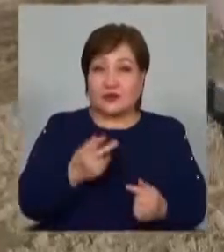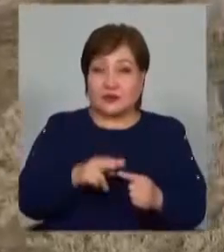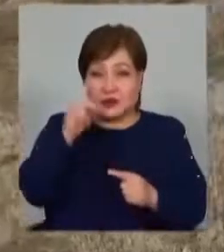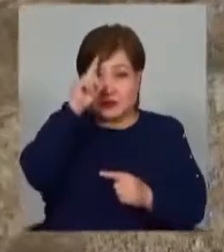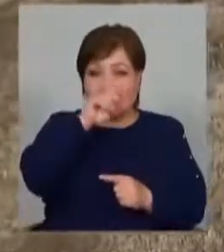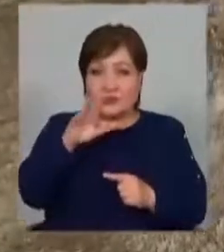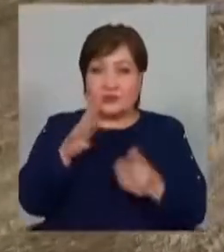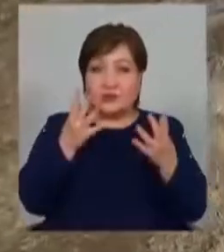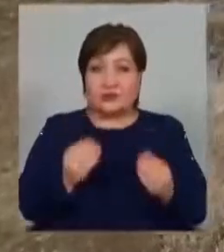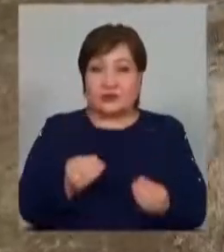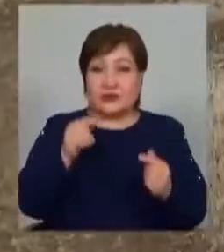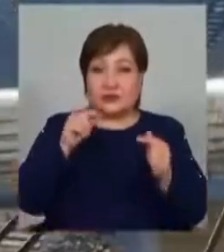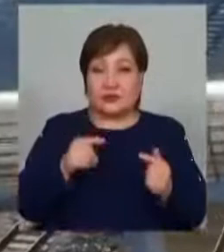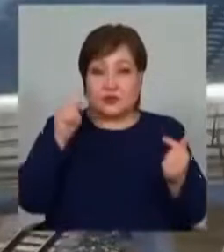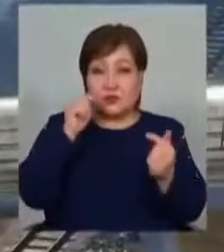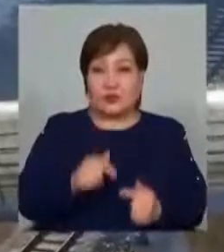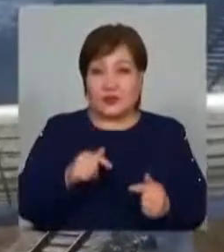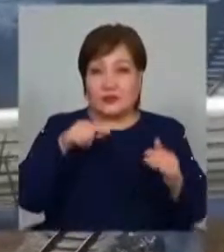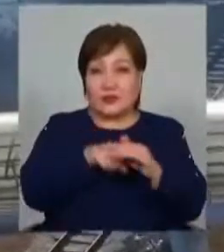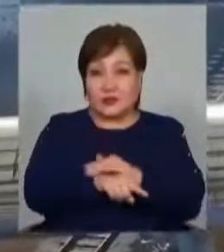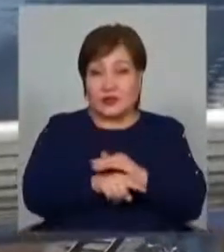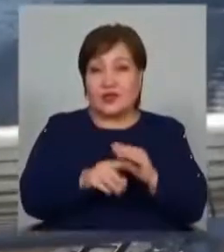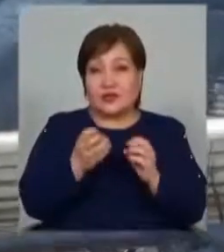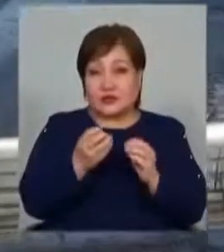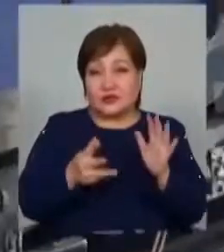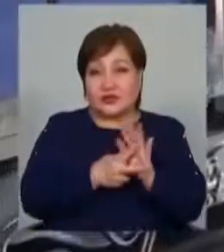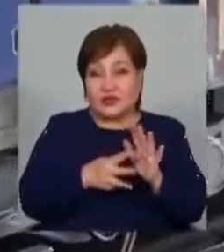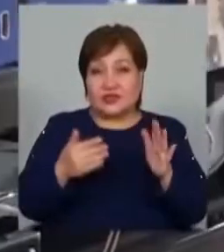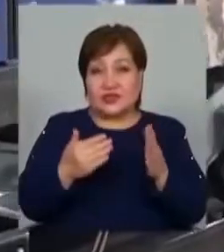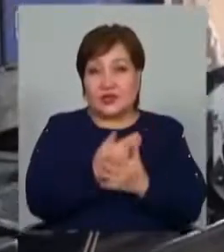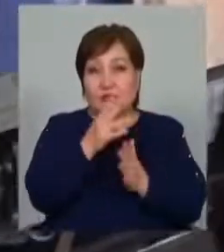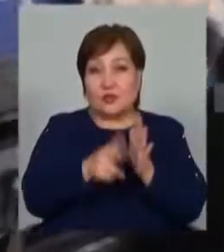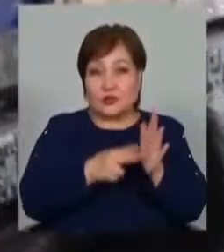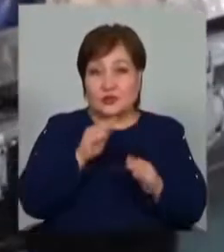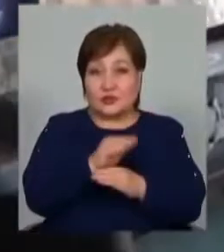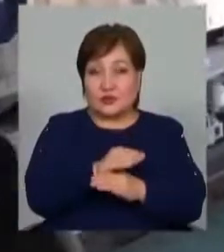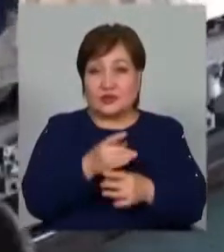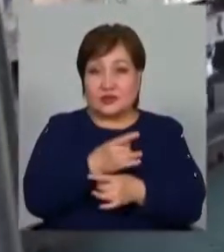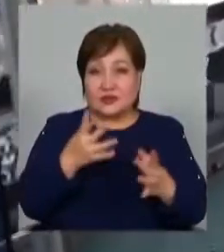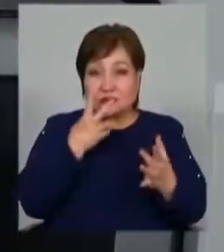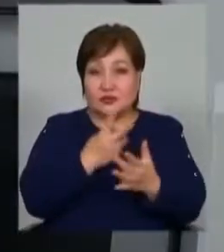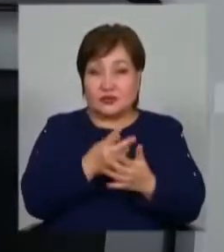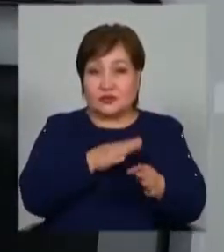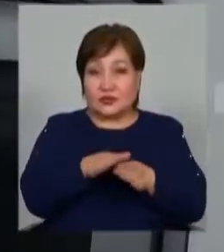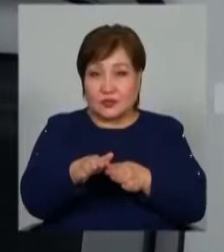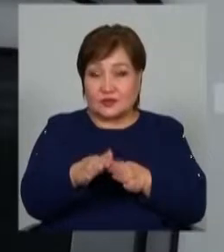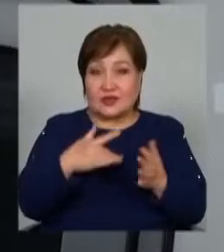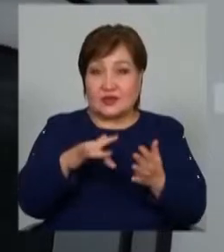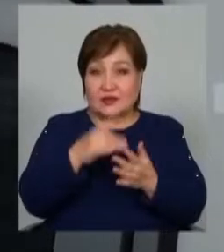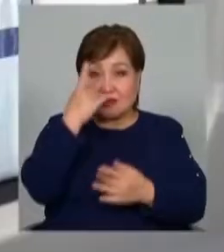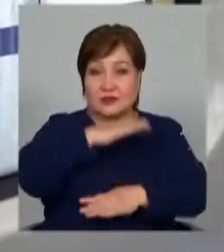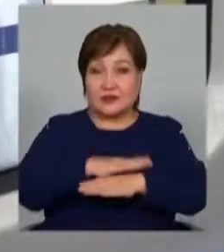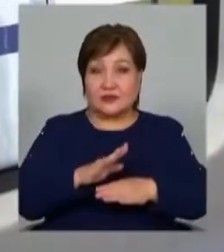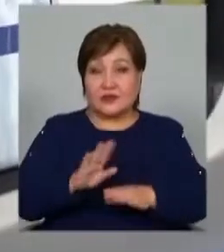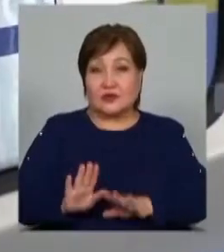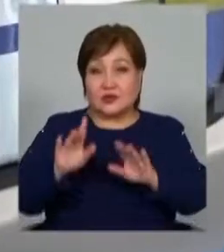бүгін метро құрамы тағы 8 су жаңа пойызбен толықты. Пойыздарды іске қосу салтанатты түрде жүзеге асып, оған қала әкімінің орынбасары